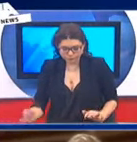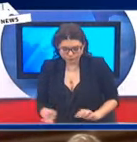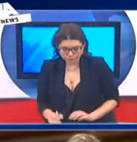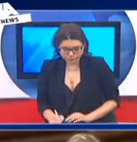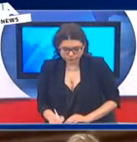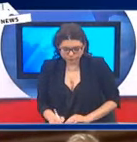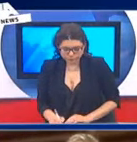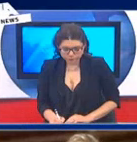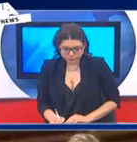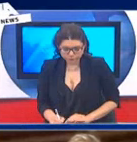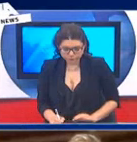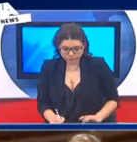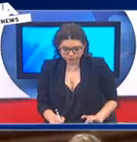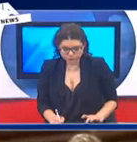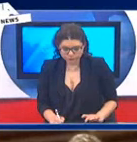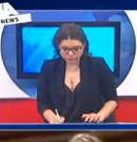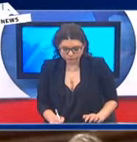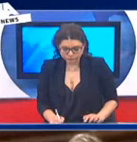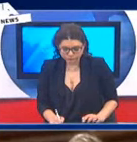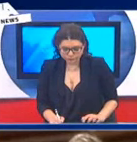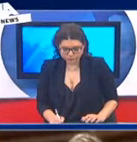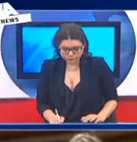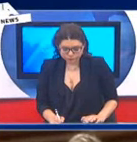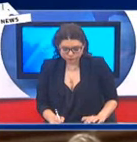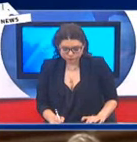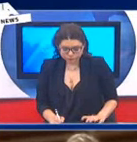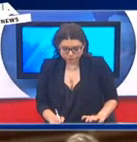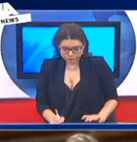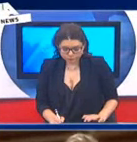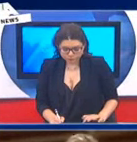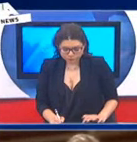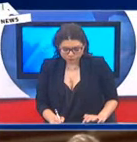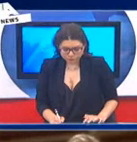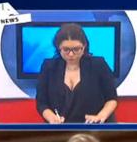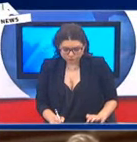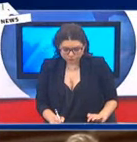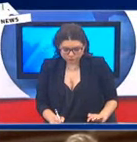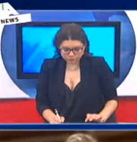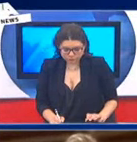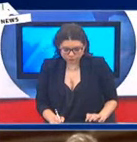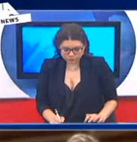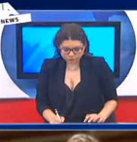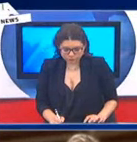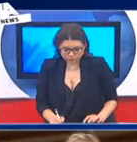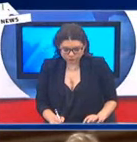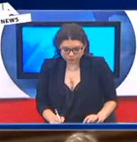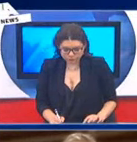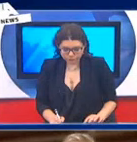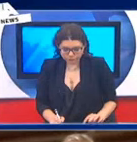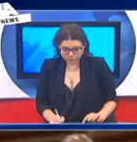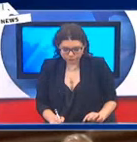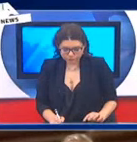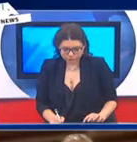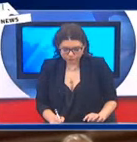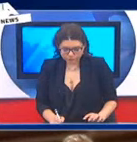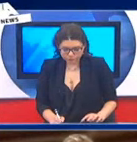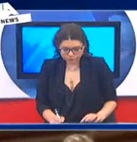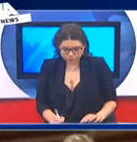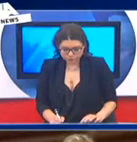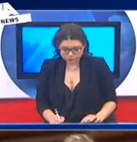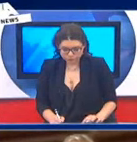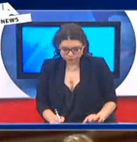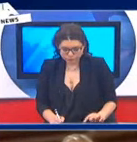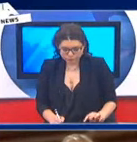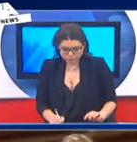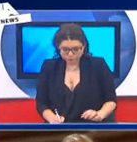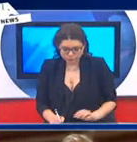Επομένως, αυτό που λέμε εμείς και προτείνω και μαζί σας τώρα είναι ότι θα πρέπει, αν